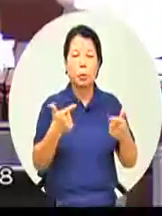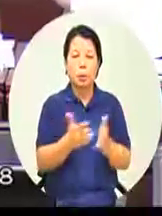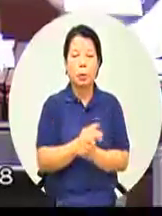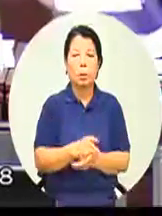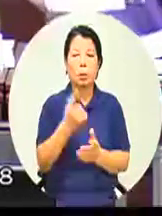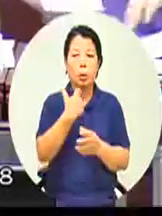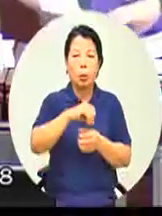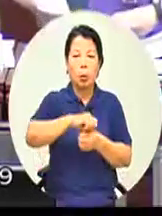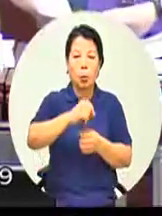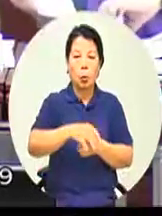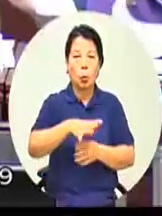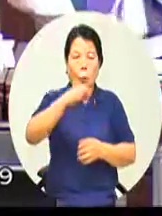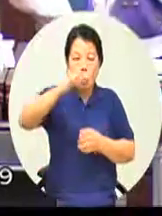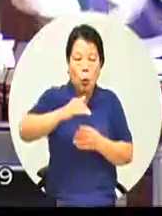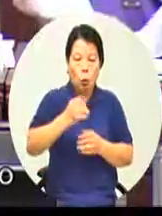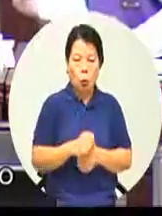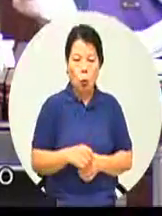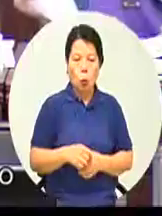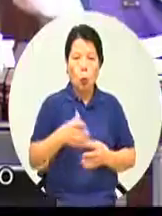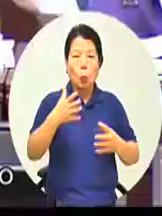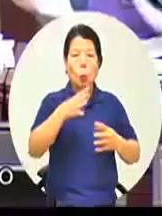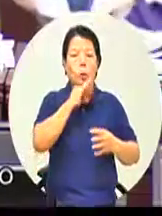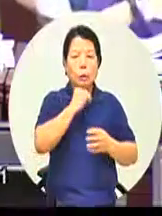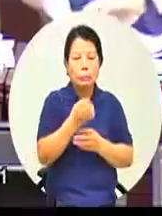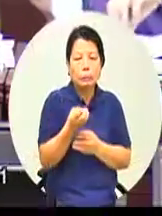刚看那个总表来说，其实高雄市从